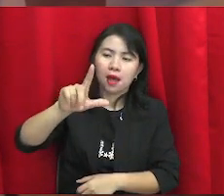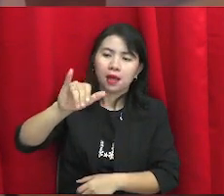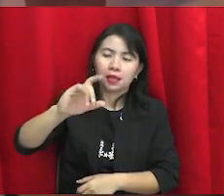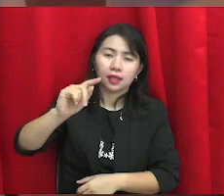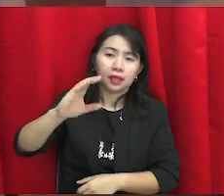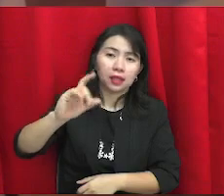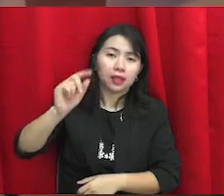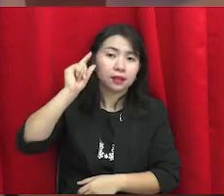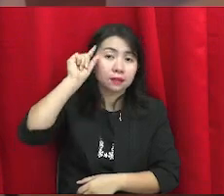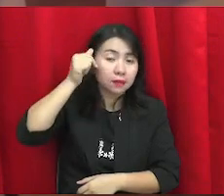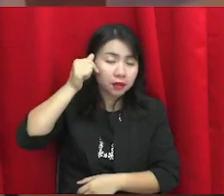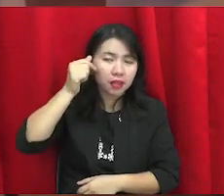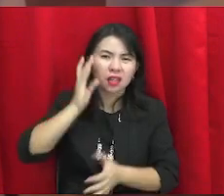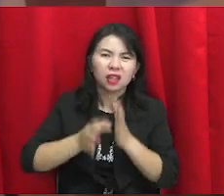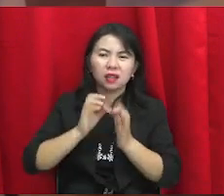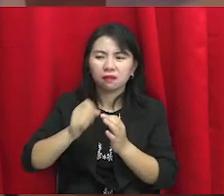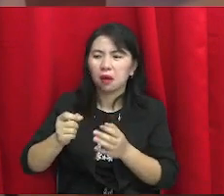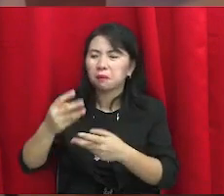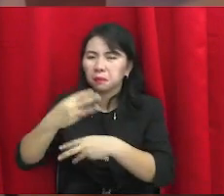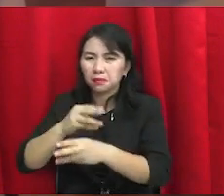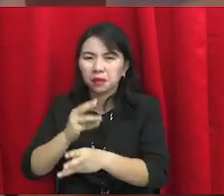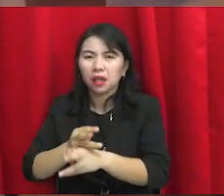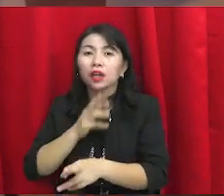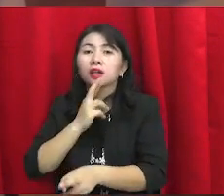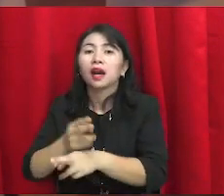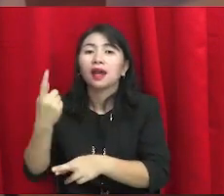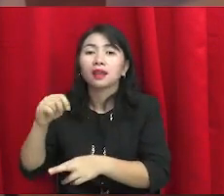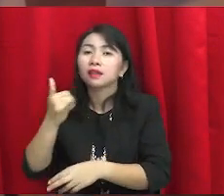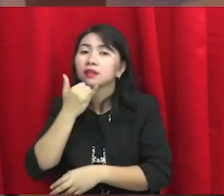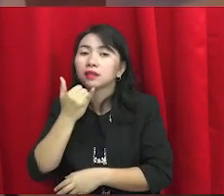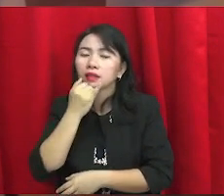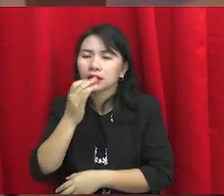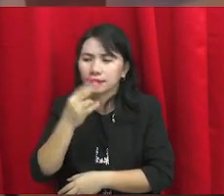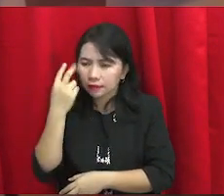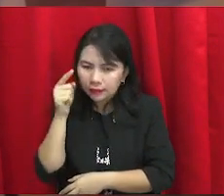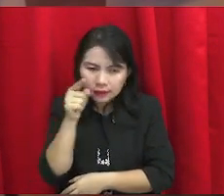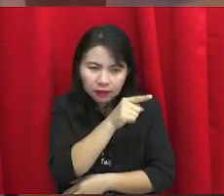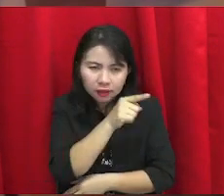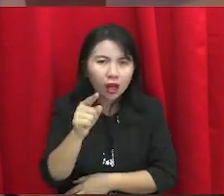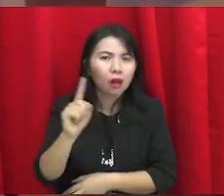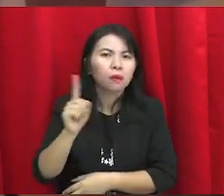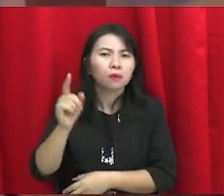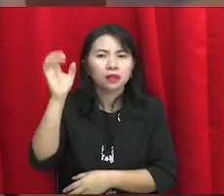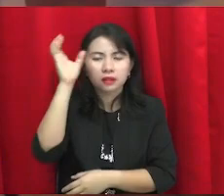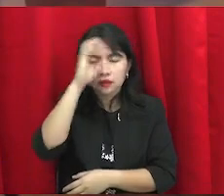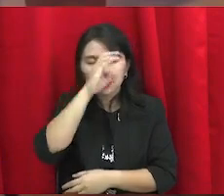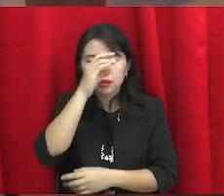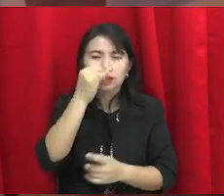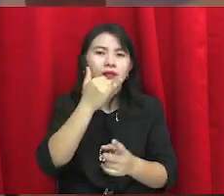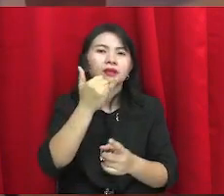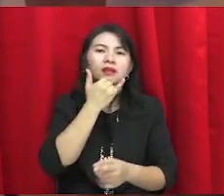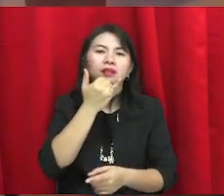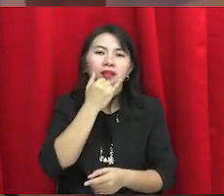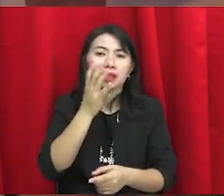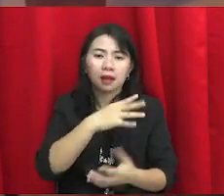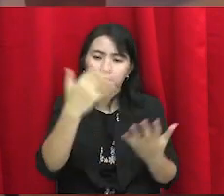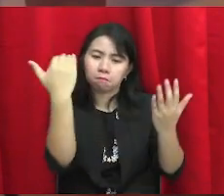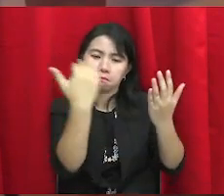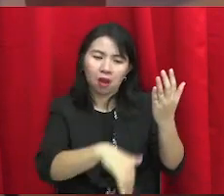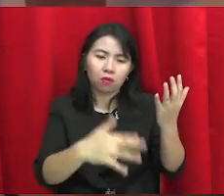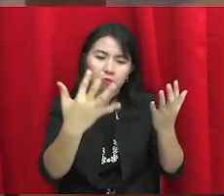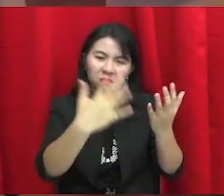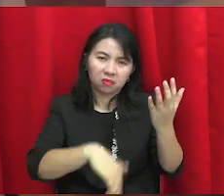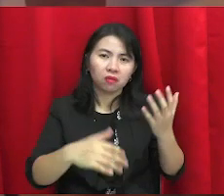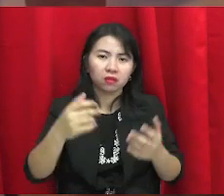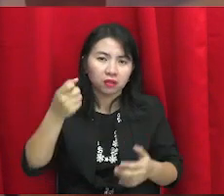nasitamo sa mali, maghahanap ng pagkakamali, ng sumisita sa kanila para i-discount, i-discredit yung